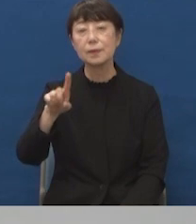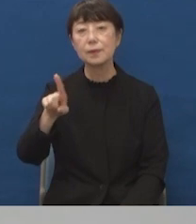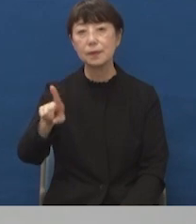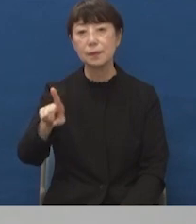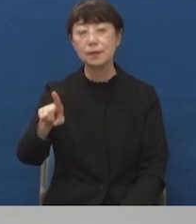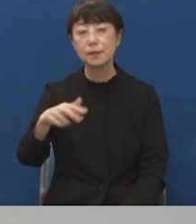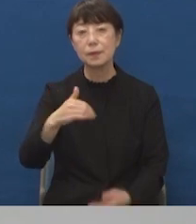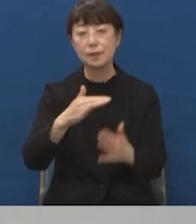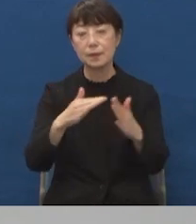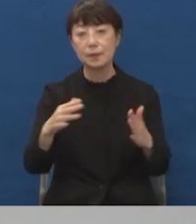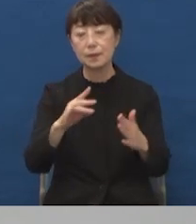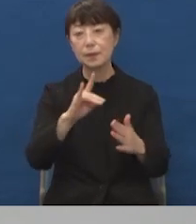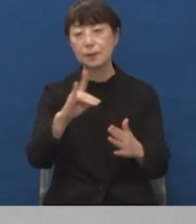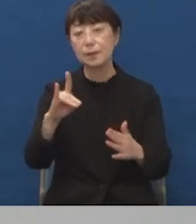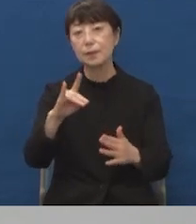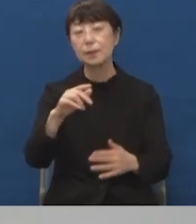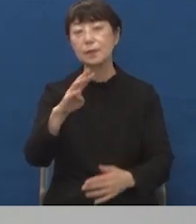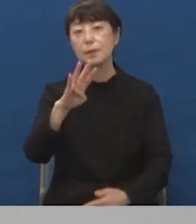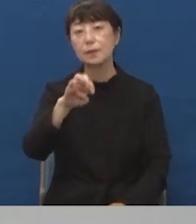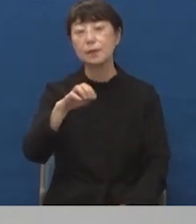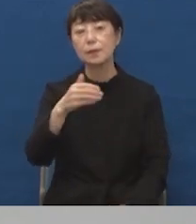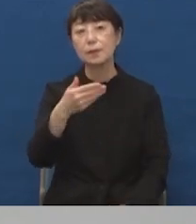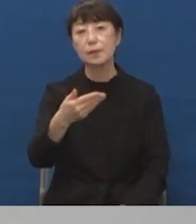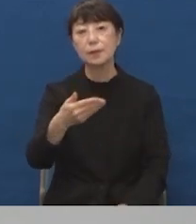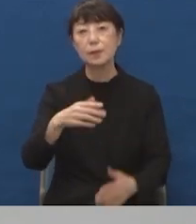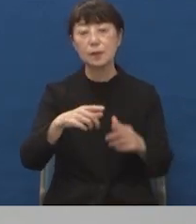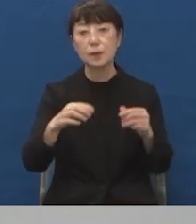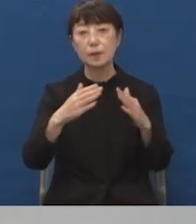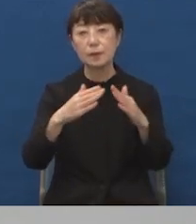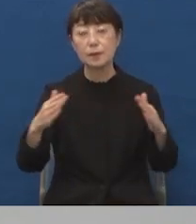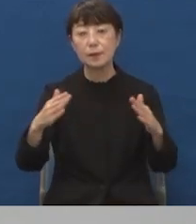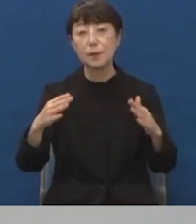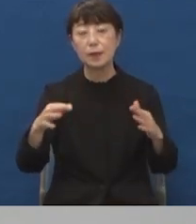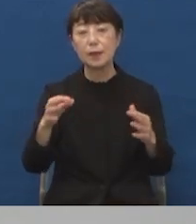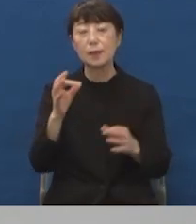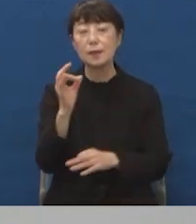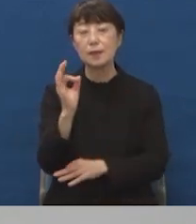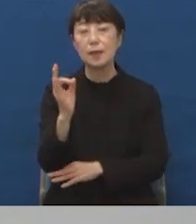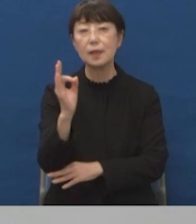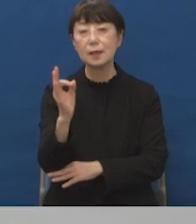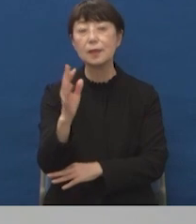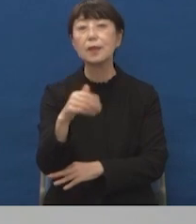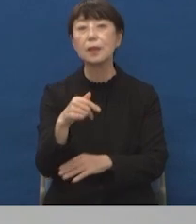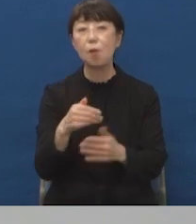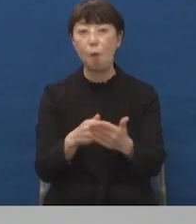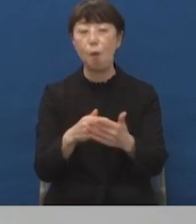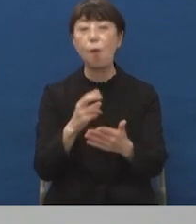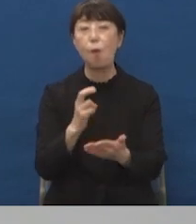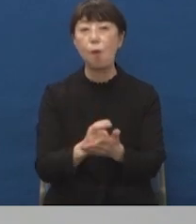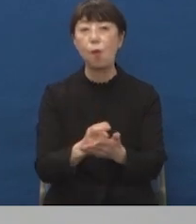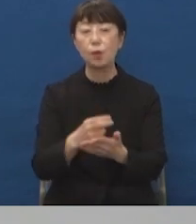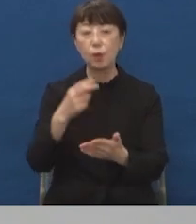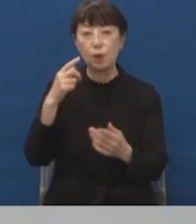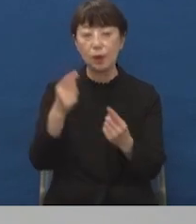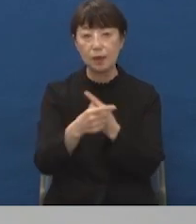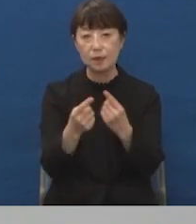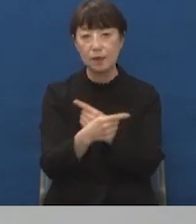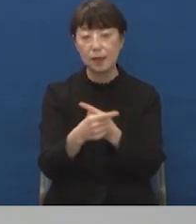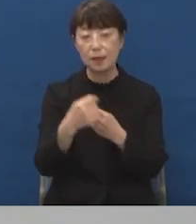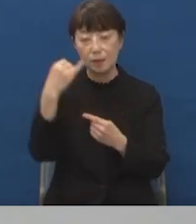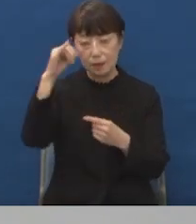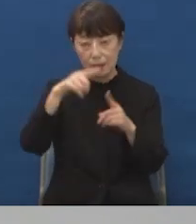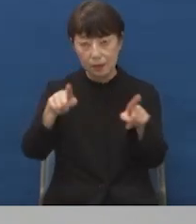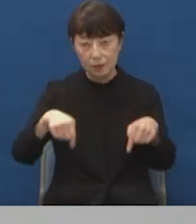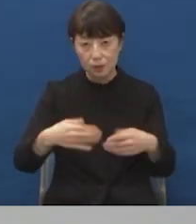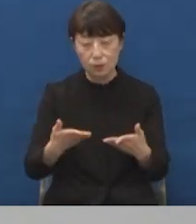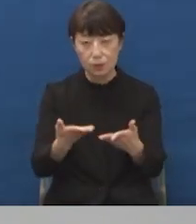会議第49号、今国会での政治資金規正法の改正を求める意見書の提出について、ほか1